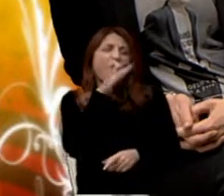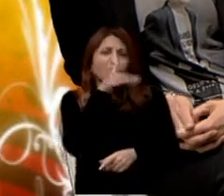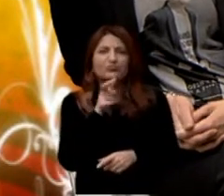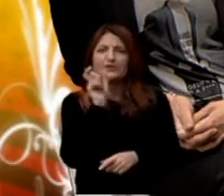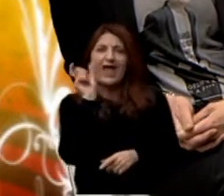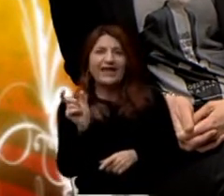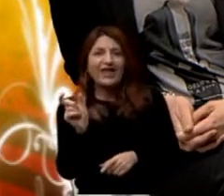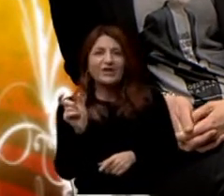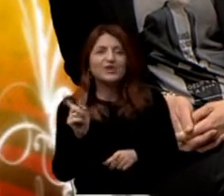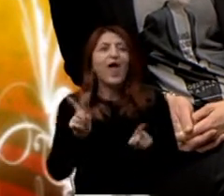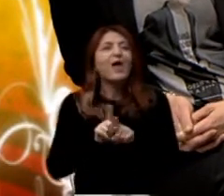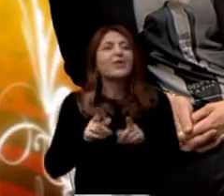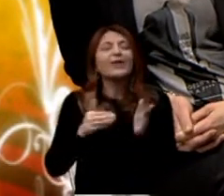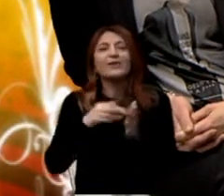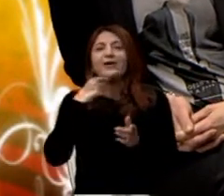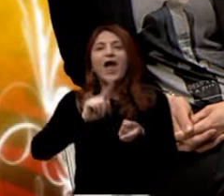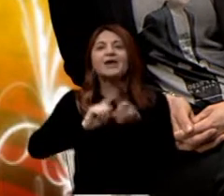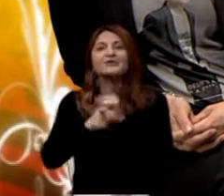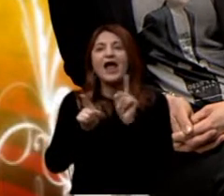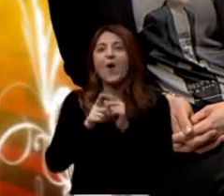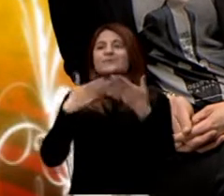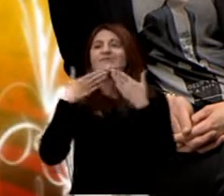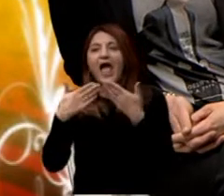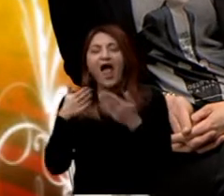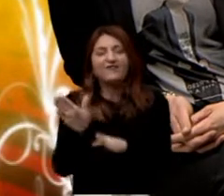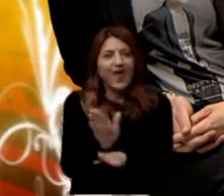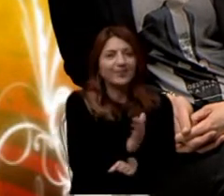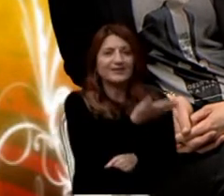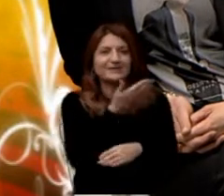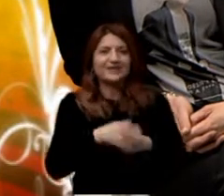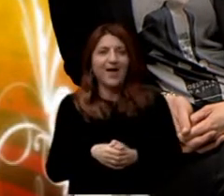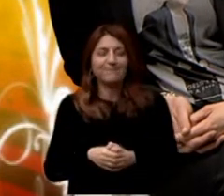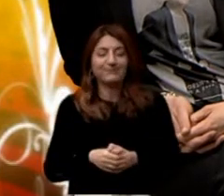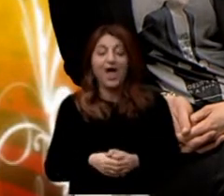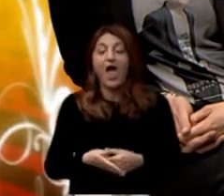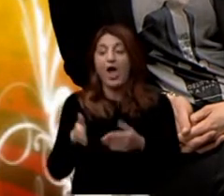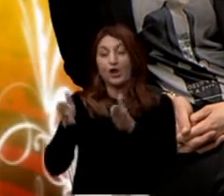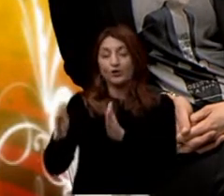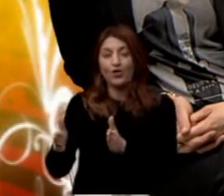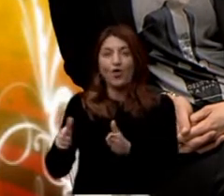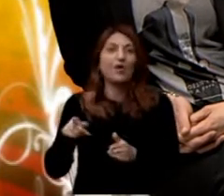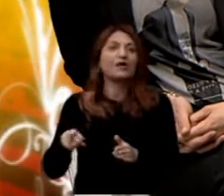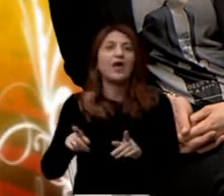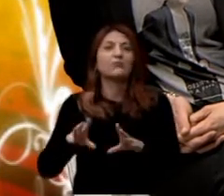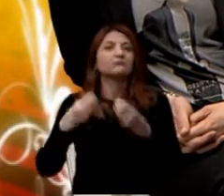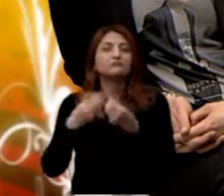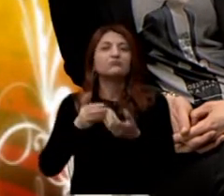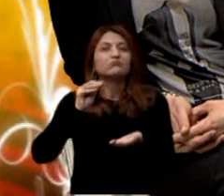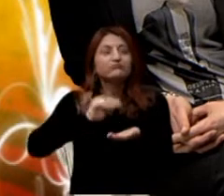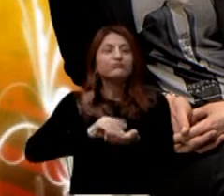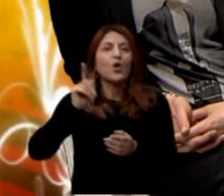tijekom starenja. Znači, određena dob koja zapravo je diktirana i Ujedinjenim